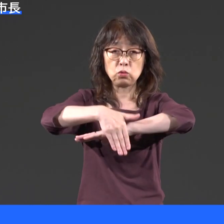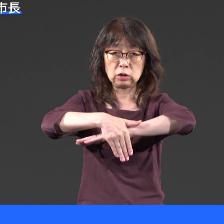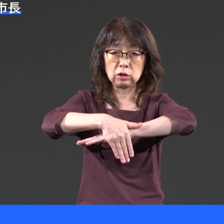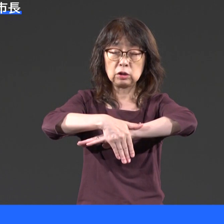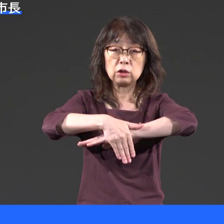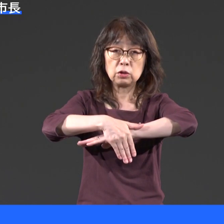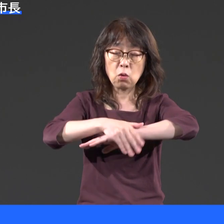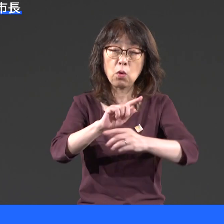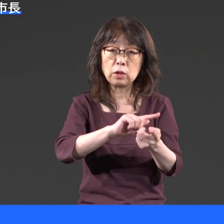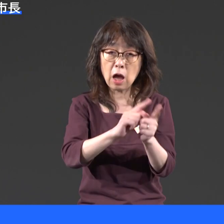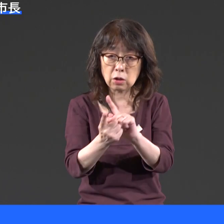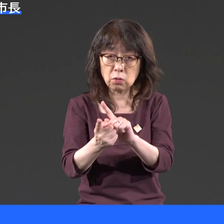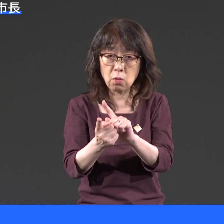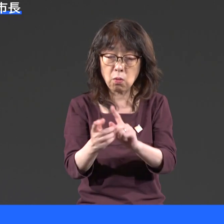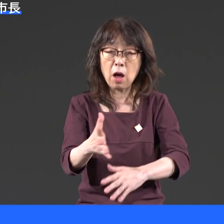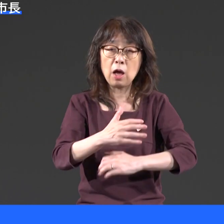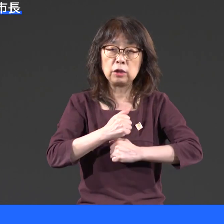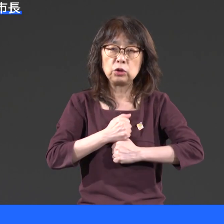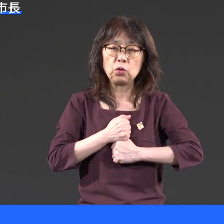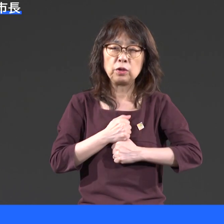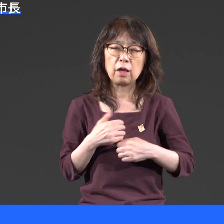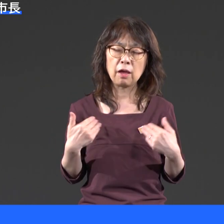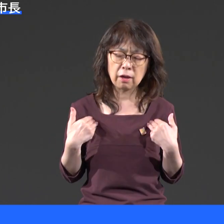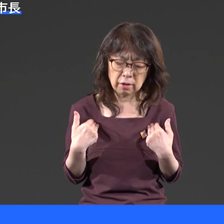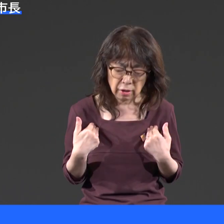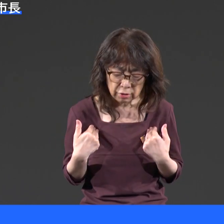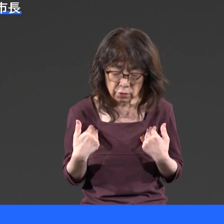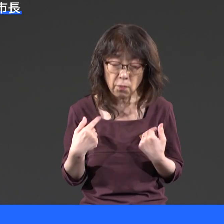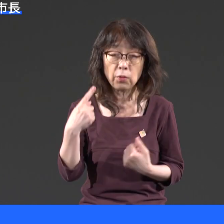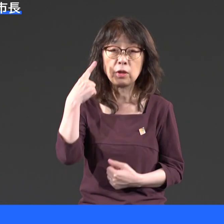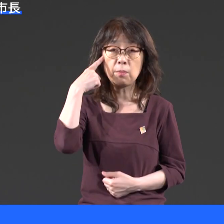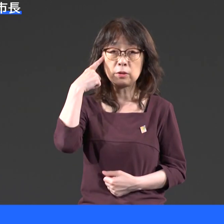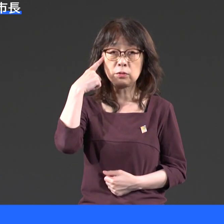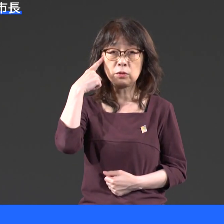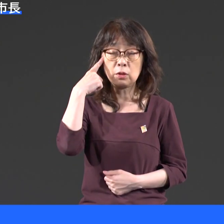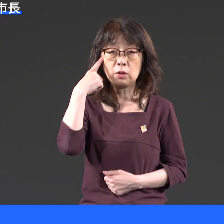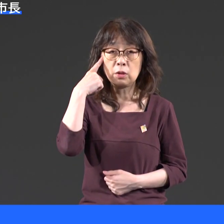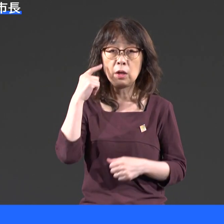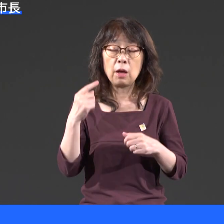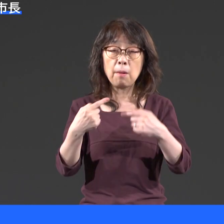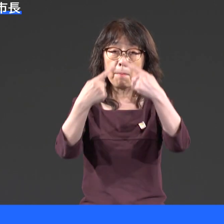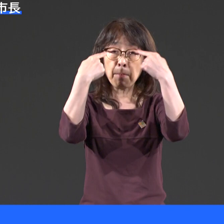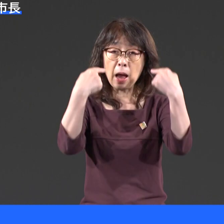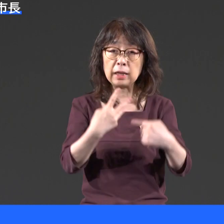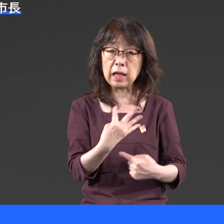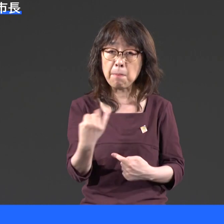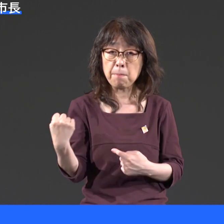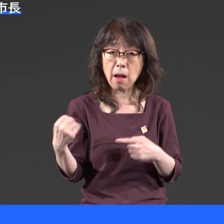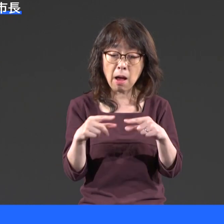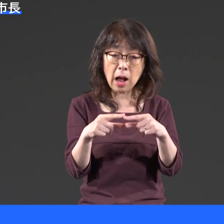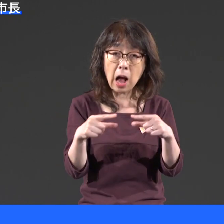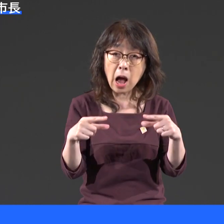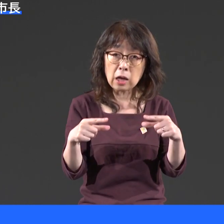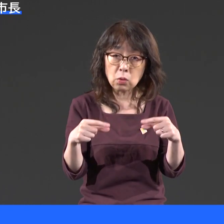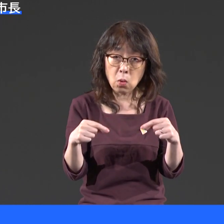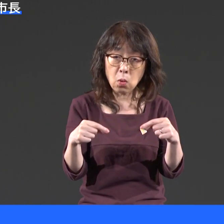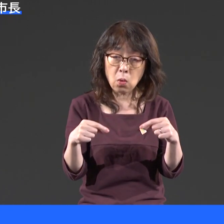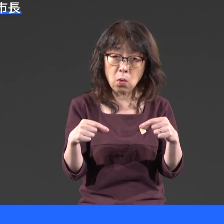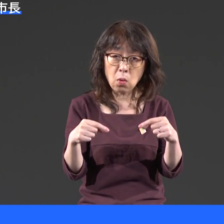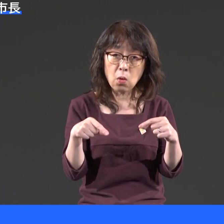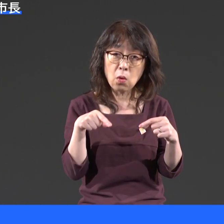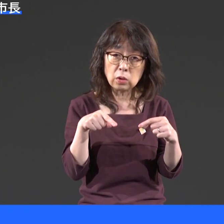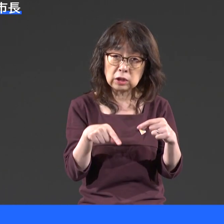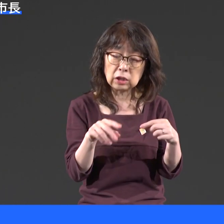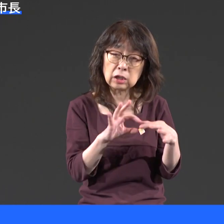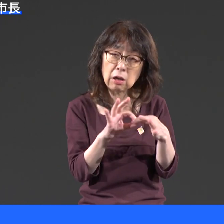応ということを慎重にしていかなければいけないというふうに思っています。まあ、いずれにしてもマイナンバーカードに関わってさまざ